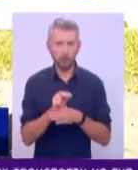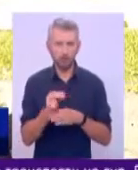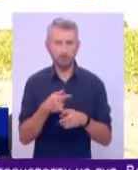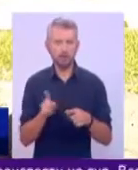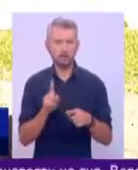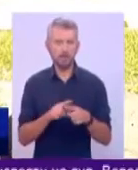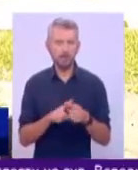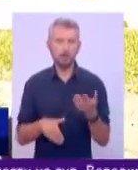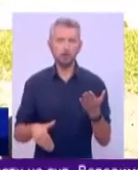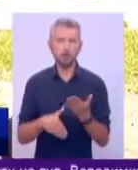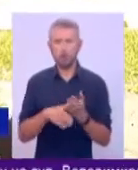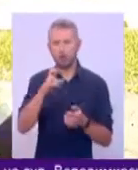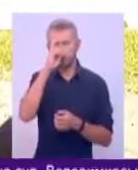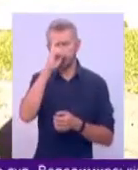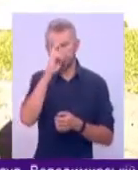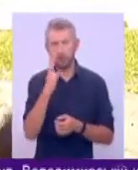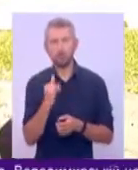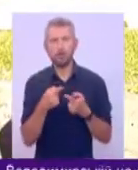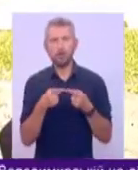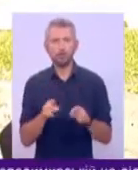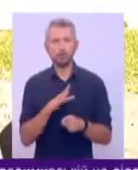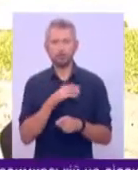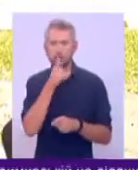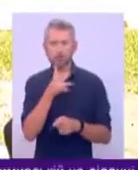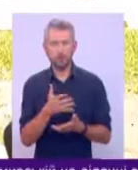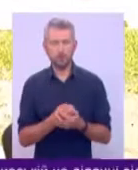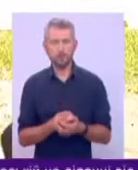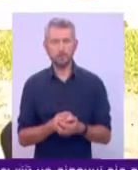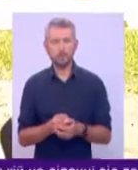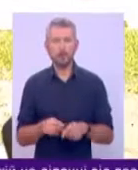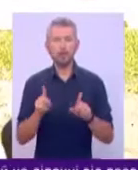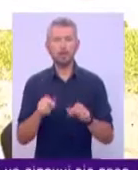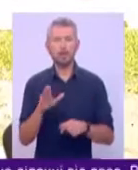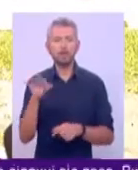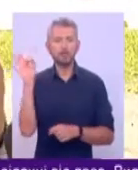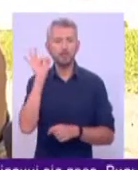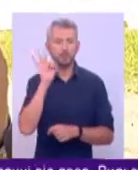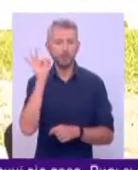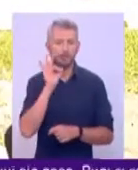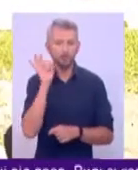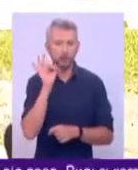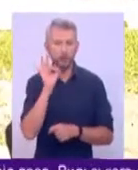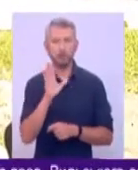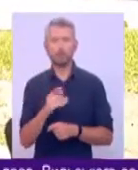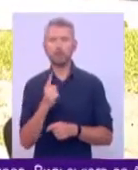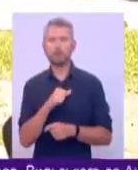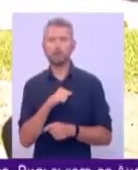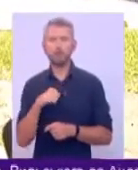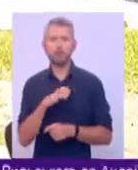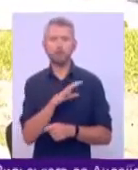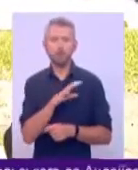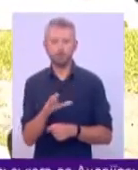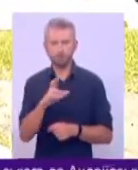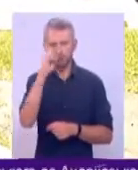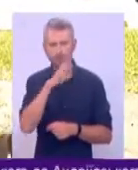це допомога держави. Ну, іншого бути не може. Навіть в Німеччині, в одній з найбагатіших